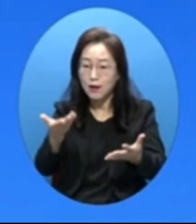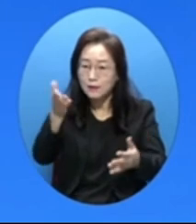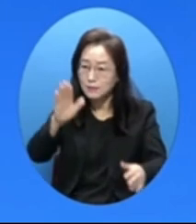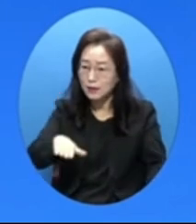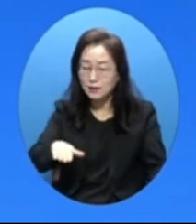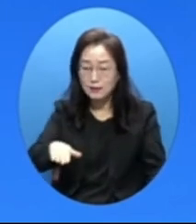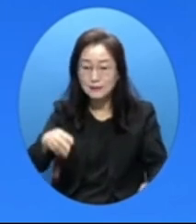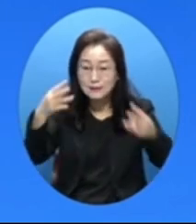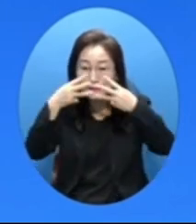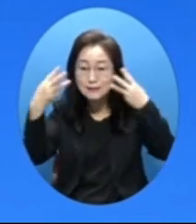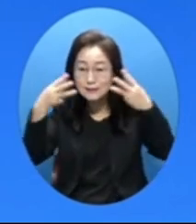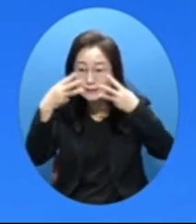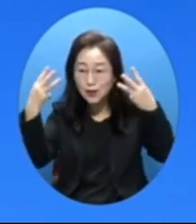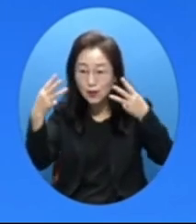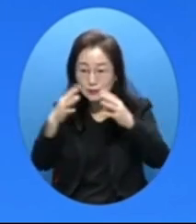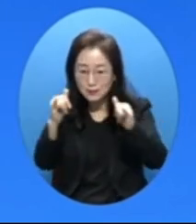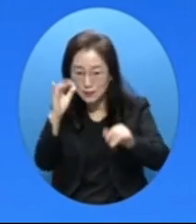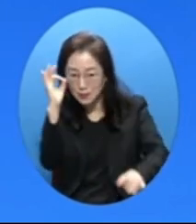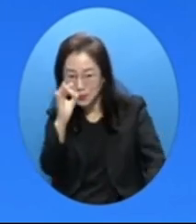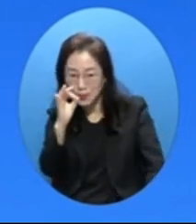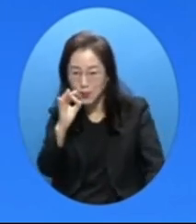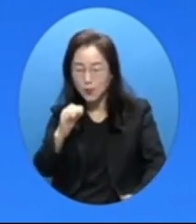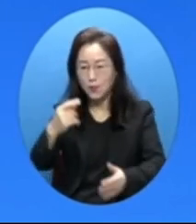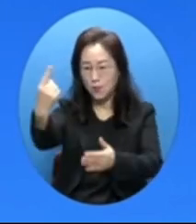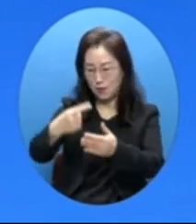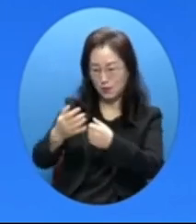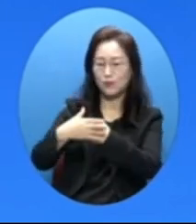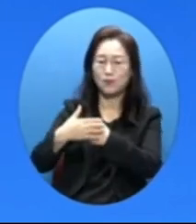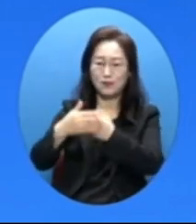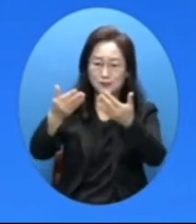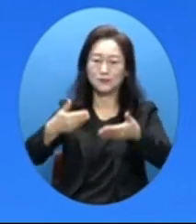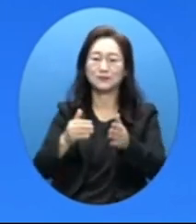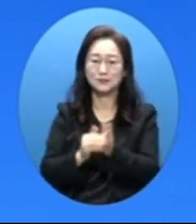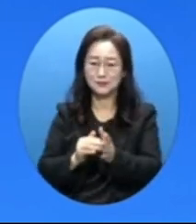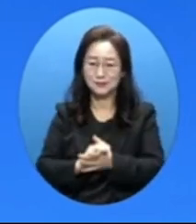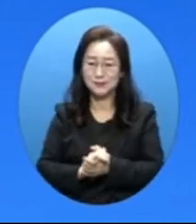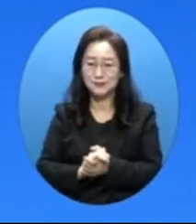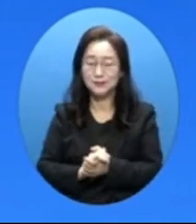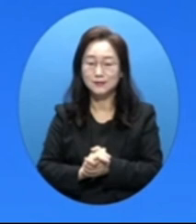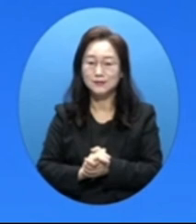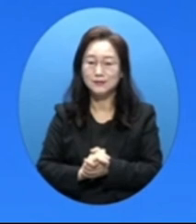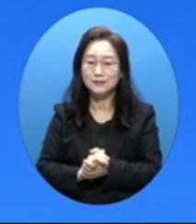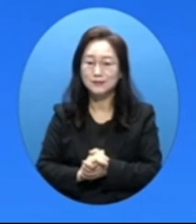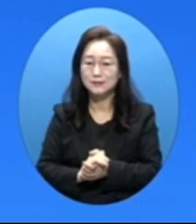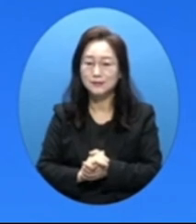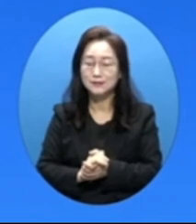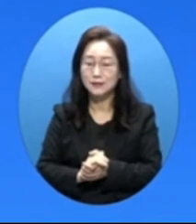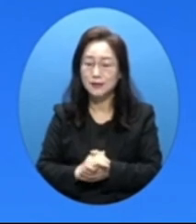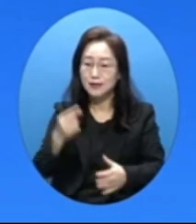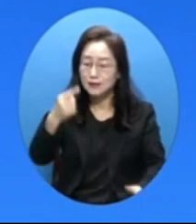원주민 인디언들이 와서 농사를 도와줍니다 그래서 1621년